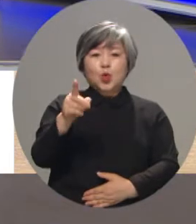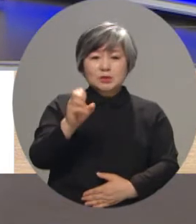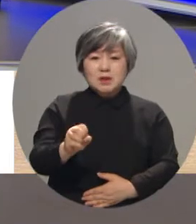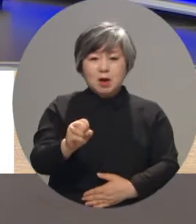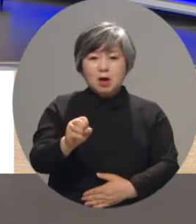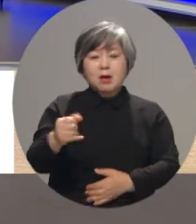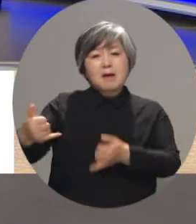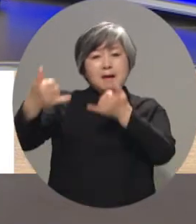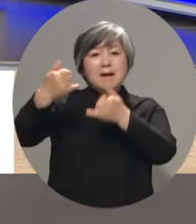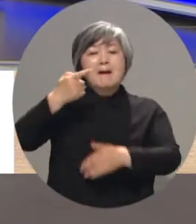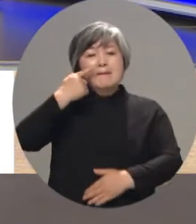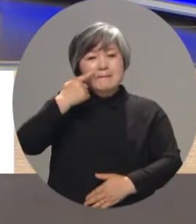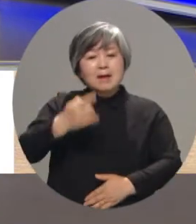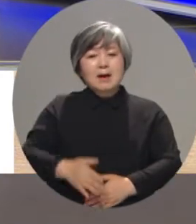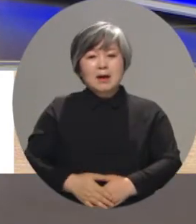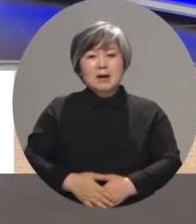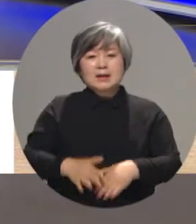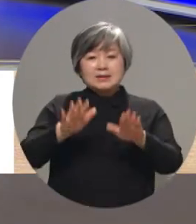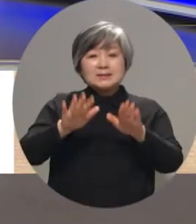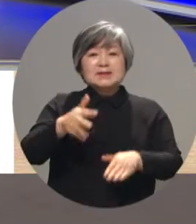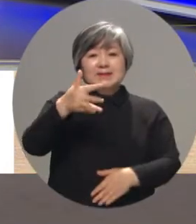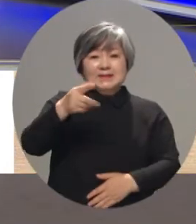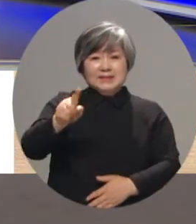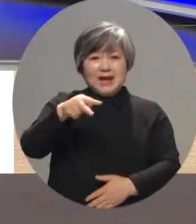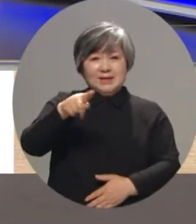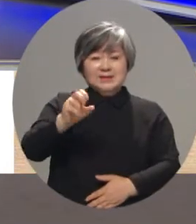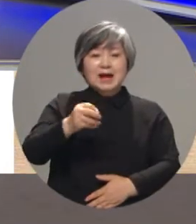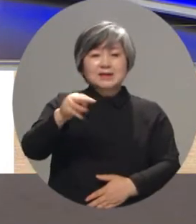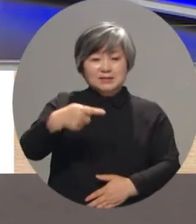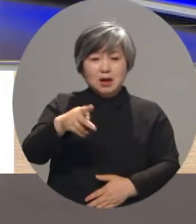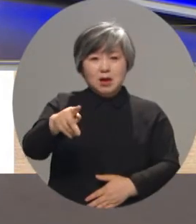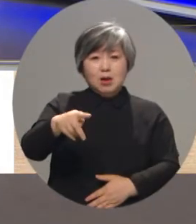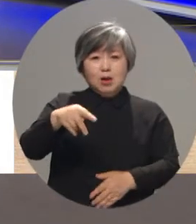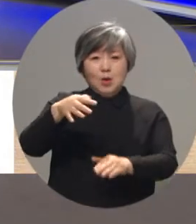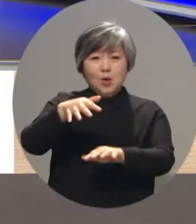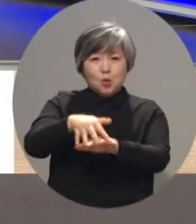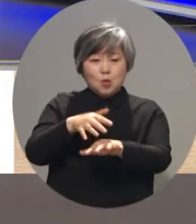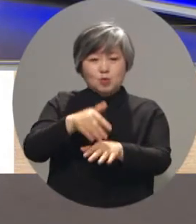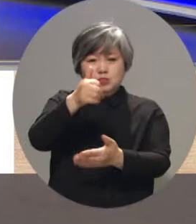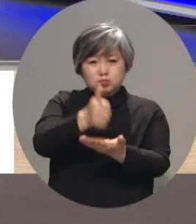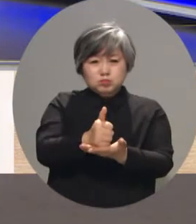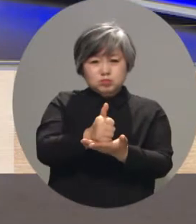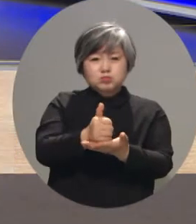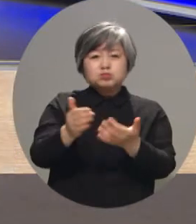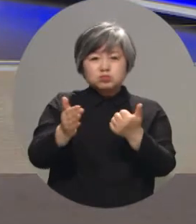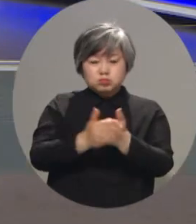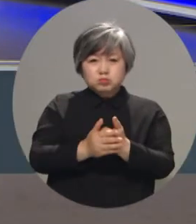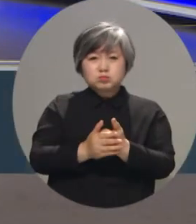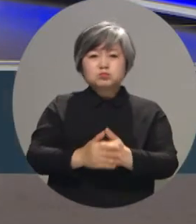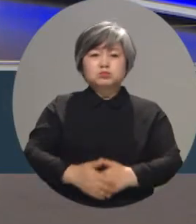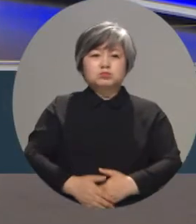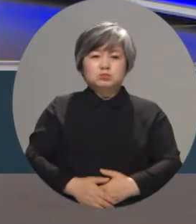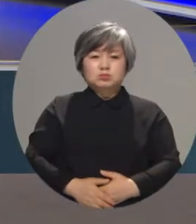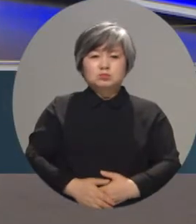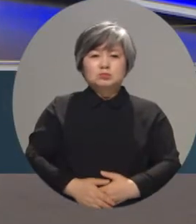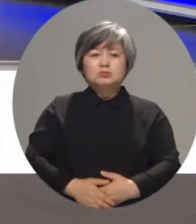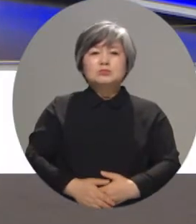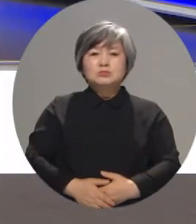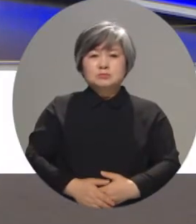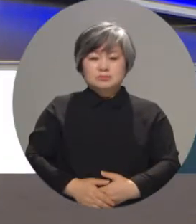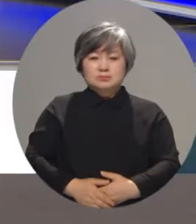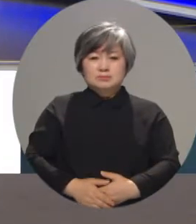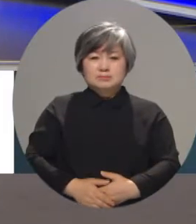한번 연결해 보도록 하겠습니다. 현재 지금 차상철 천호성 후보 총괄 선대위원장님 나와 계시는데요. 불러보겠습니다.